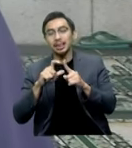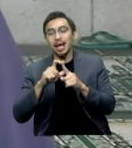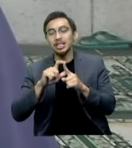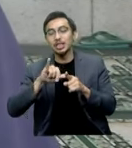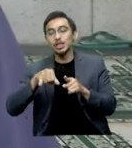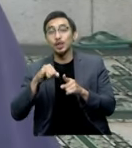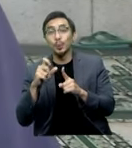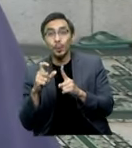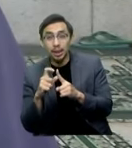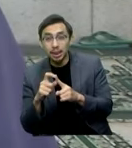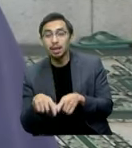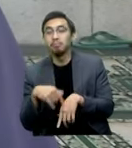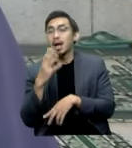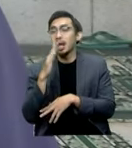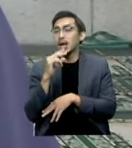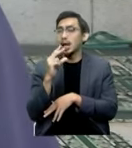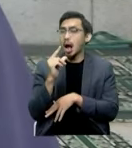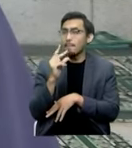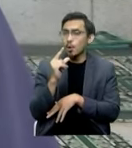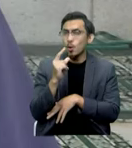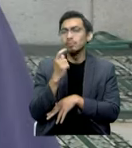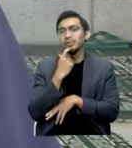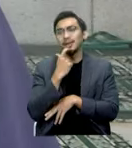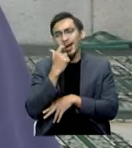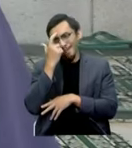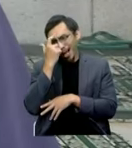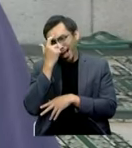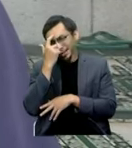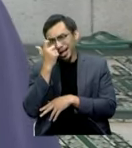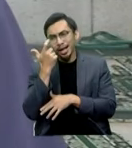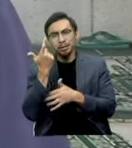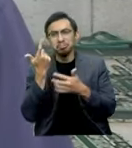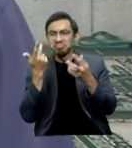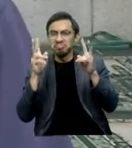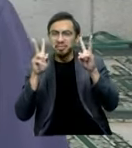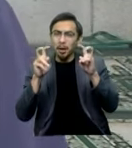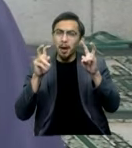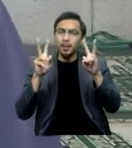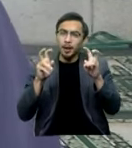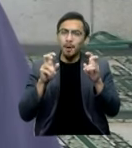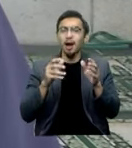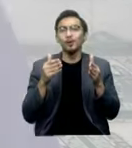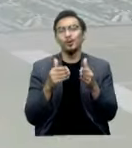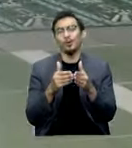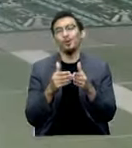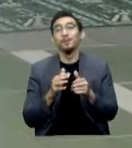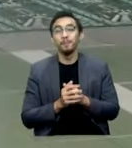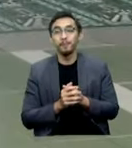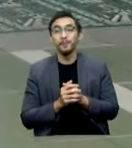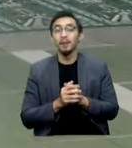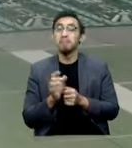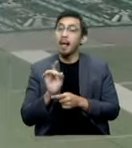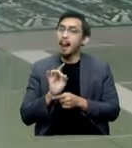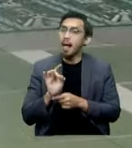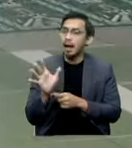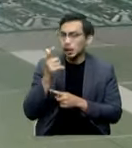kajian terkait ini tematik. Sementara di hari Kamisnya kita ada belajar nahwu.